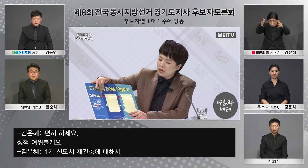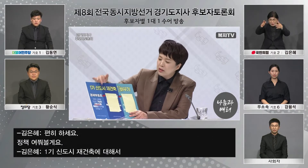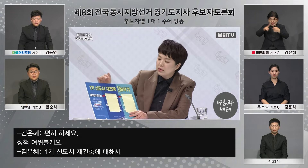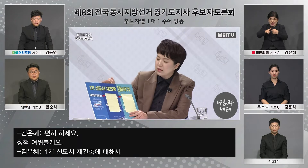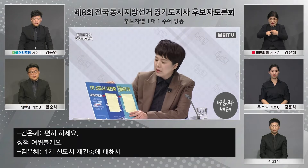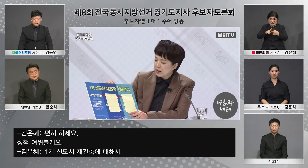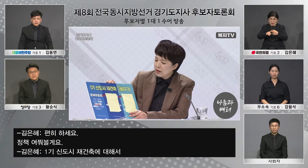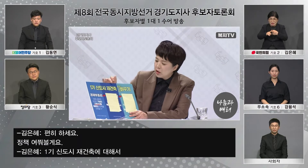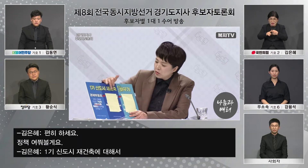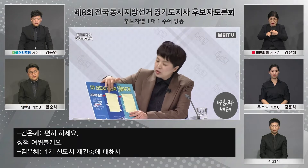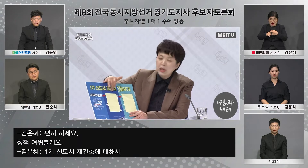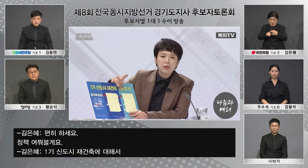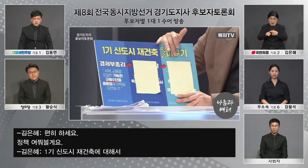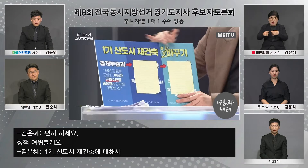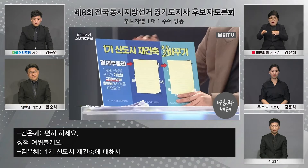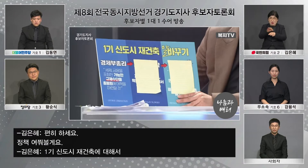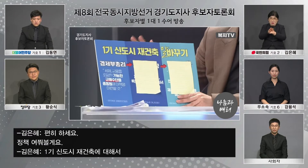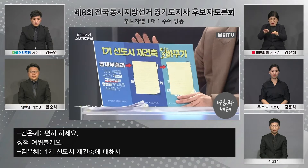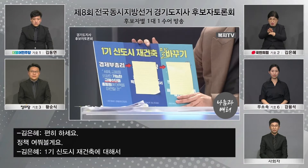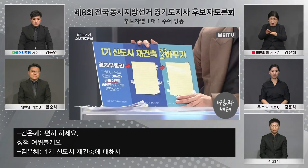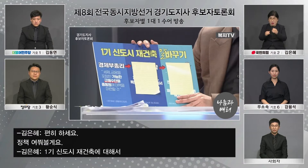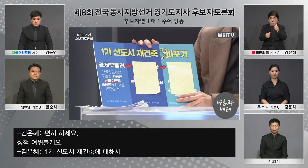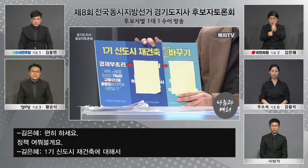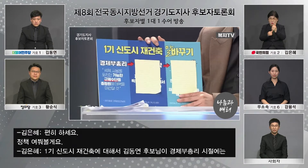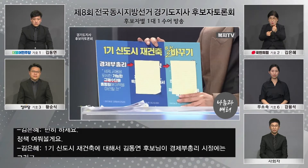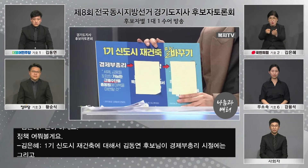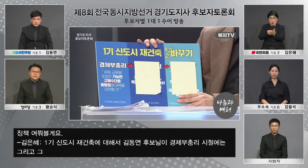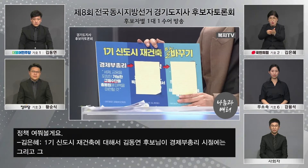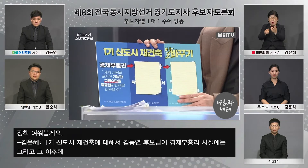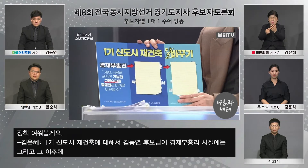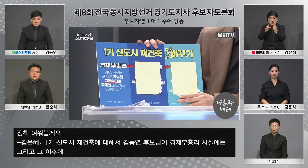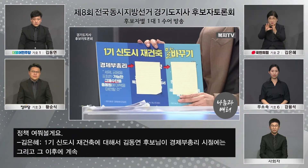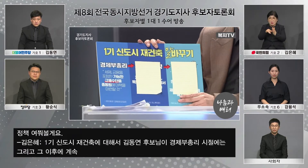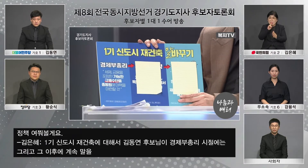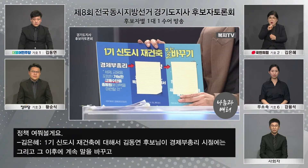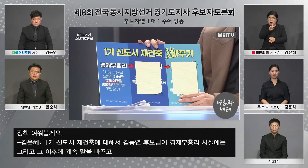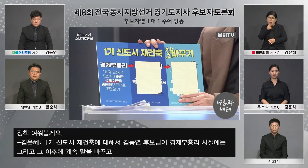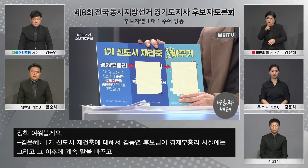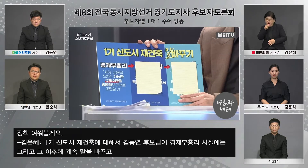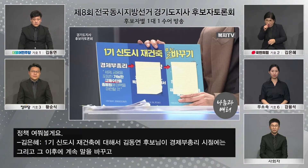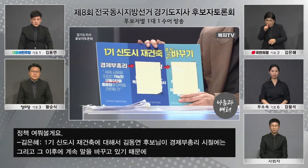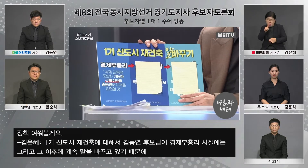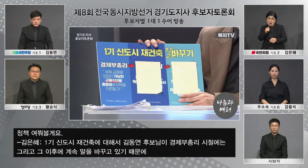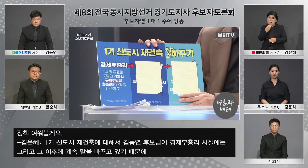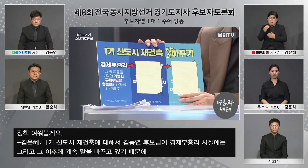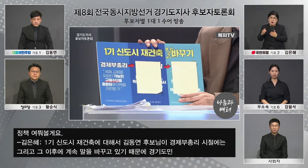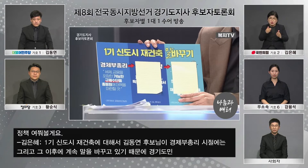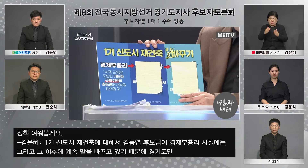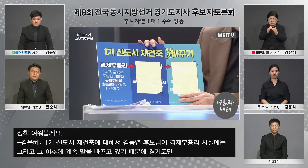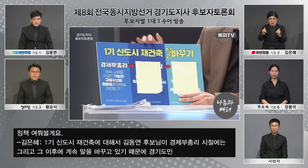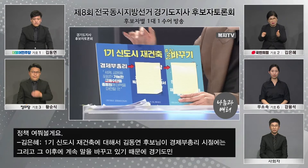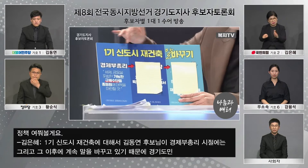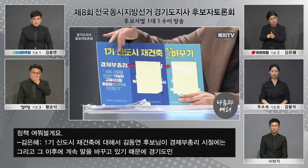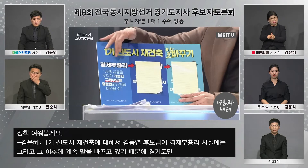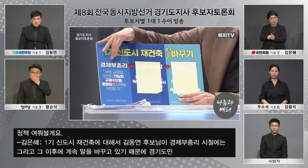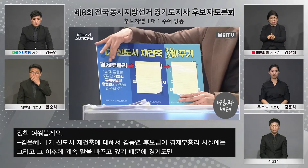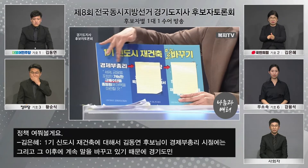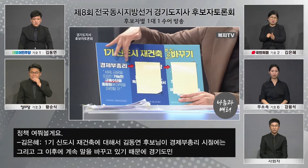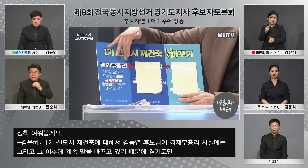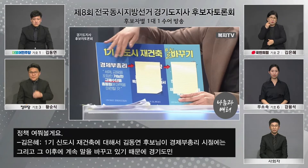경제부총리 시절에는 그리고 그 이후에 계속 말 바꾸고 있기 때문에 경기도민분들이 신뢰를 하지 못하고 있는